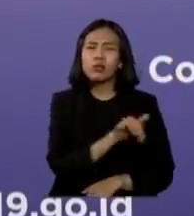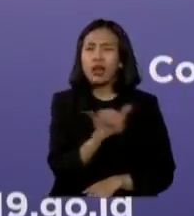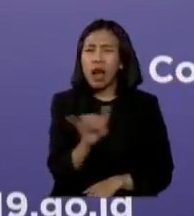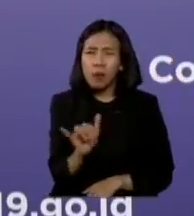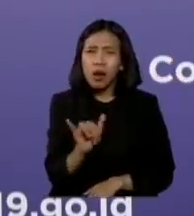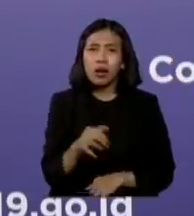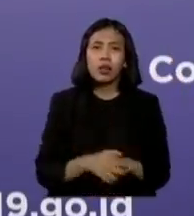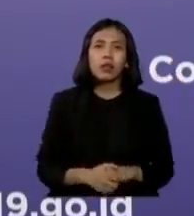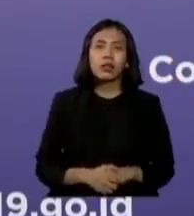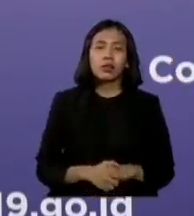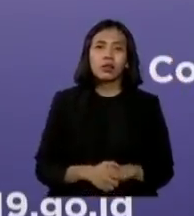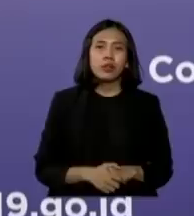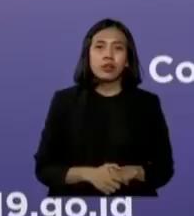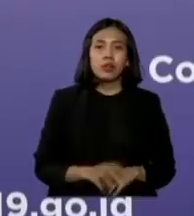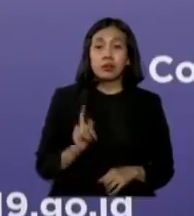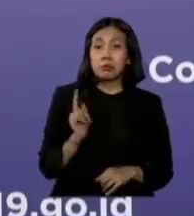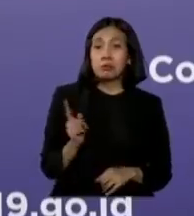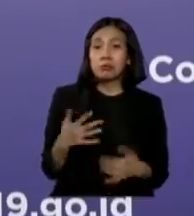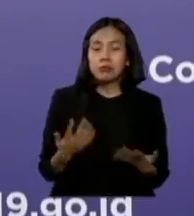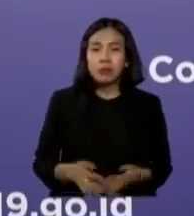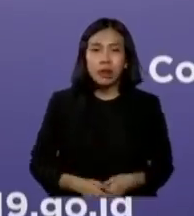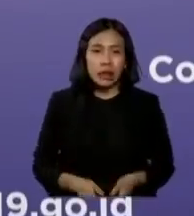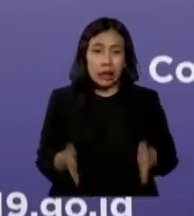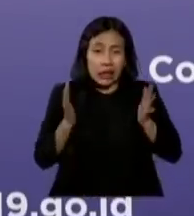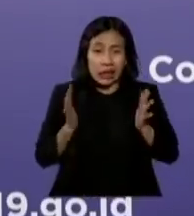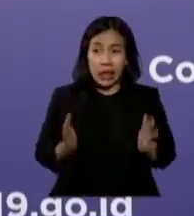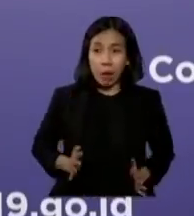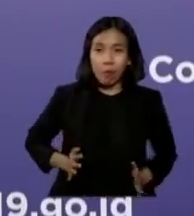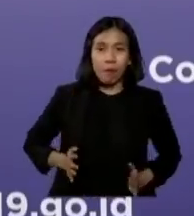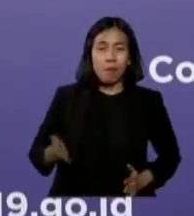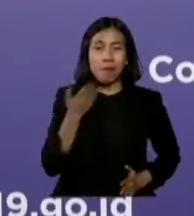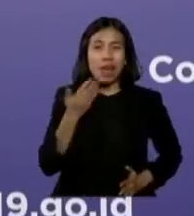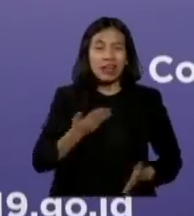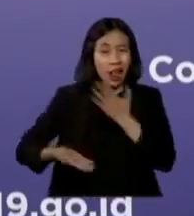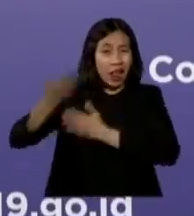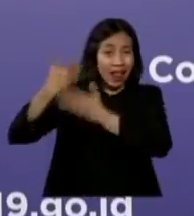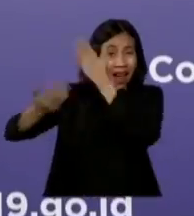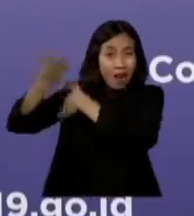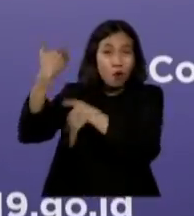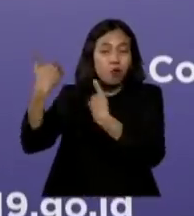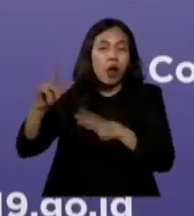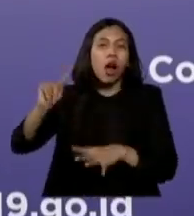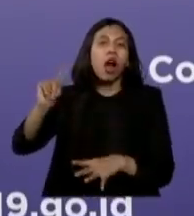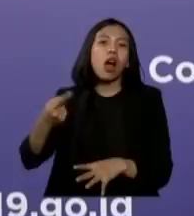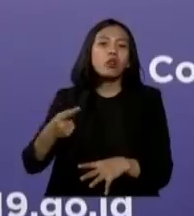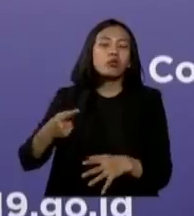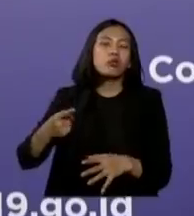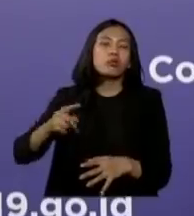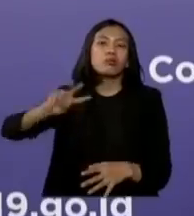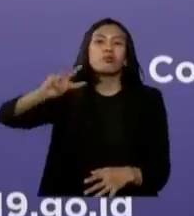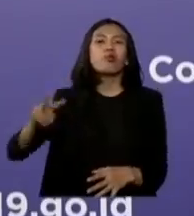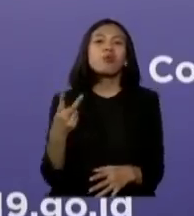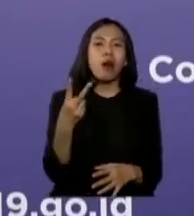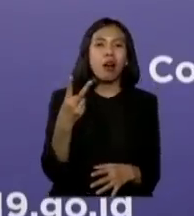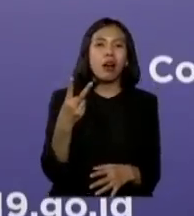Ayo kita merubah kebiasaan-kebiasaan yang lama menjadi kebiasaan yang baru yang